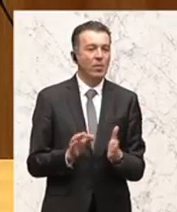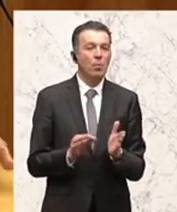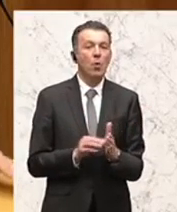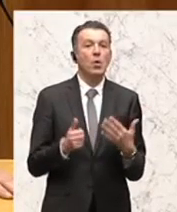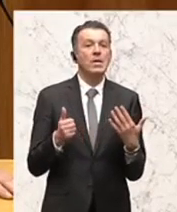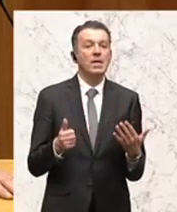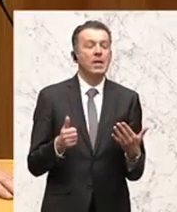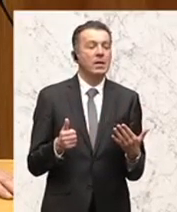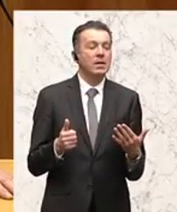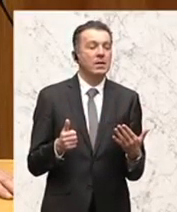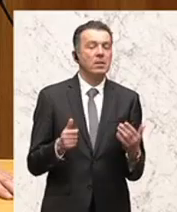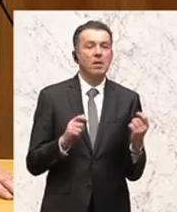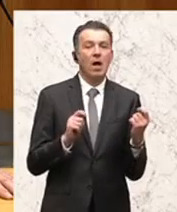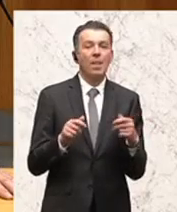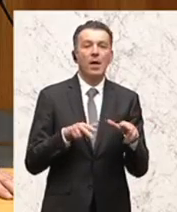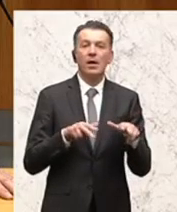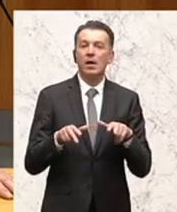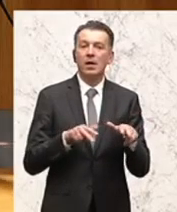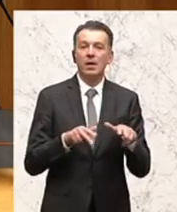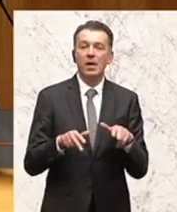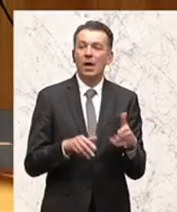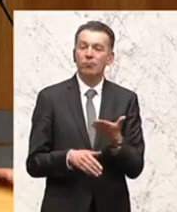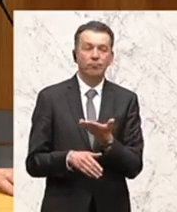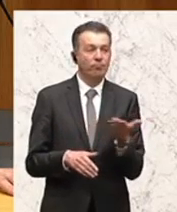6, ein Antrag der Regierenden